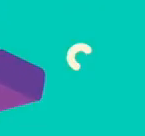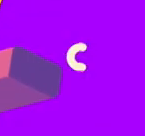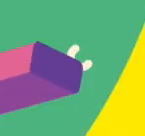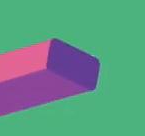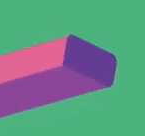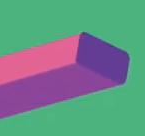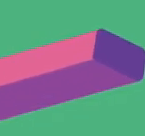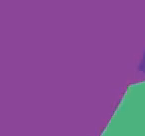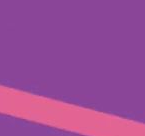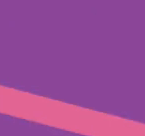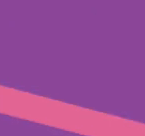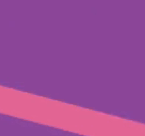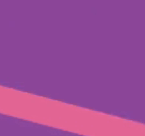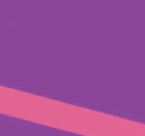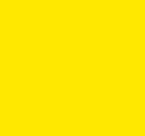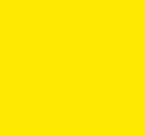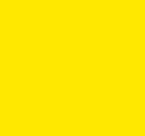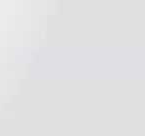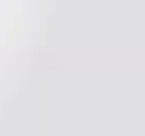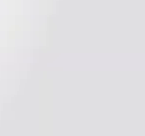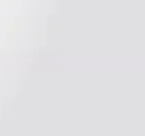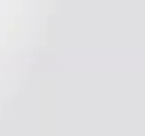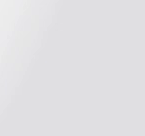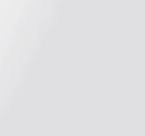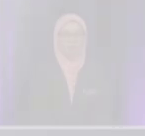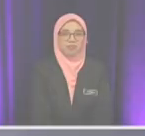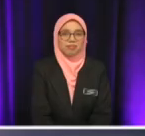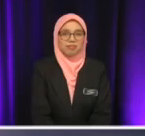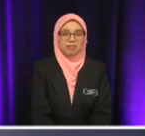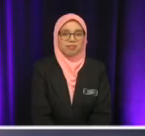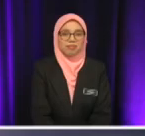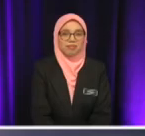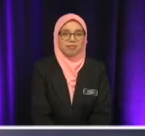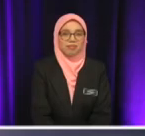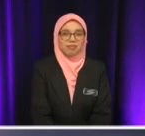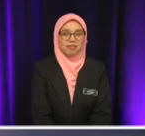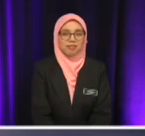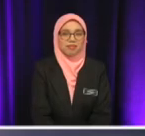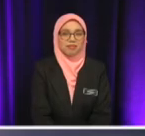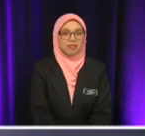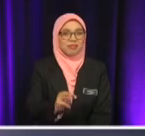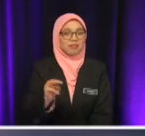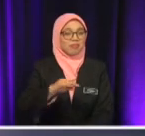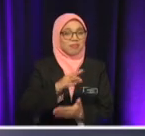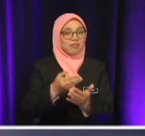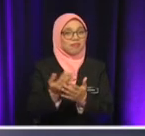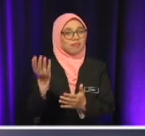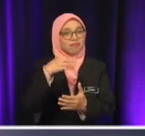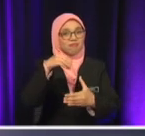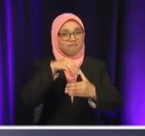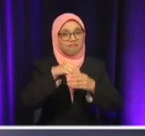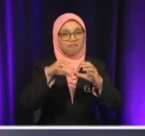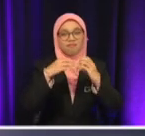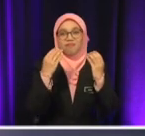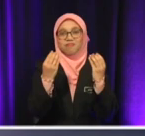Didik TV KPM. Baiklah murid-murid semua, jom kita masuk ke kelas bagi